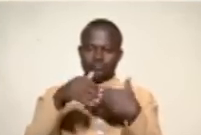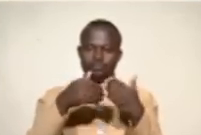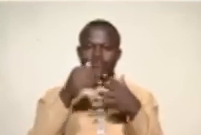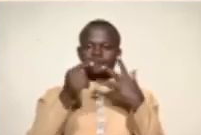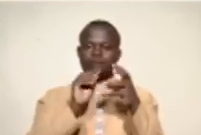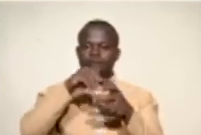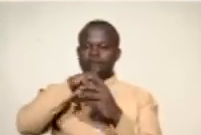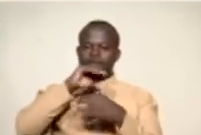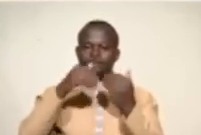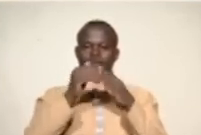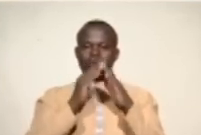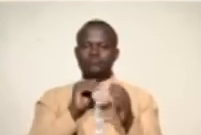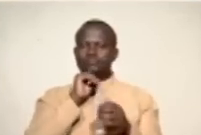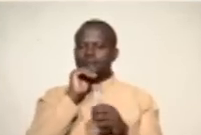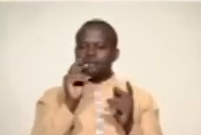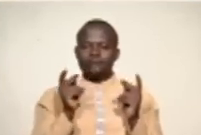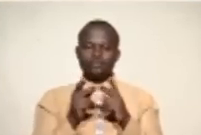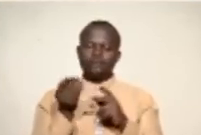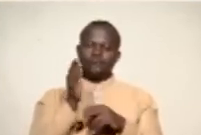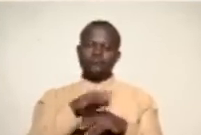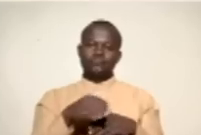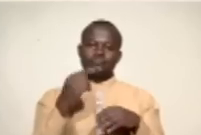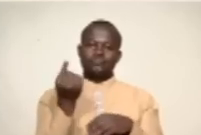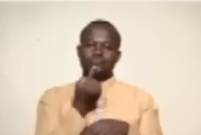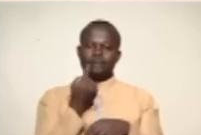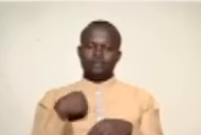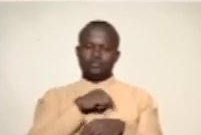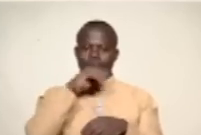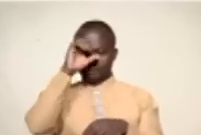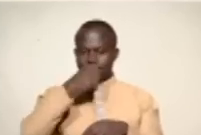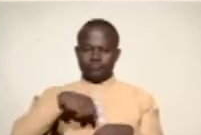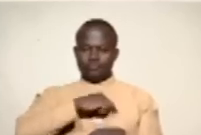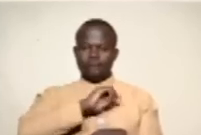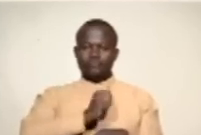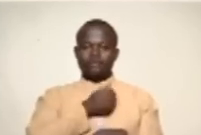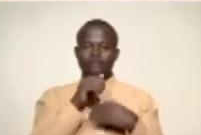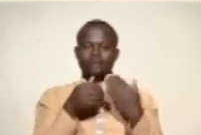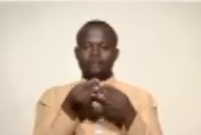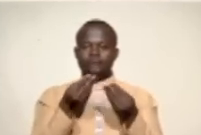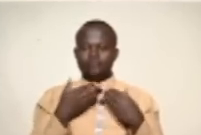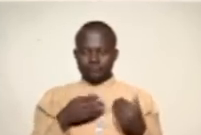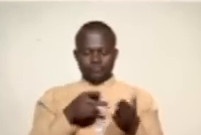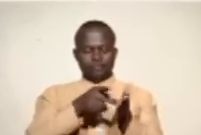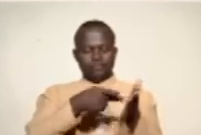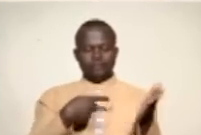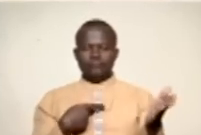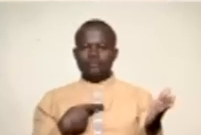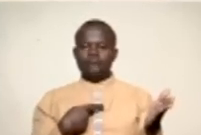n'ibyari bigize mu nzu byose nta kintu ntahuka nta kintu na kimwe nahasanze. Bacu twabuze ibyacu ngo baduhe indishyi